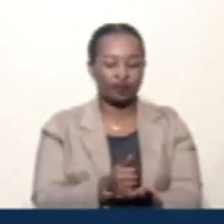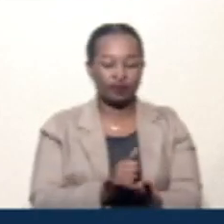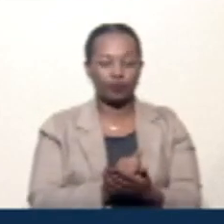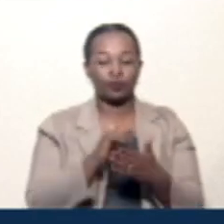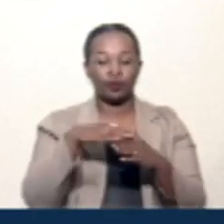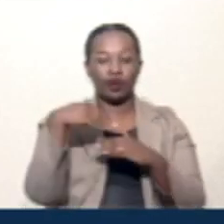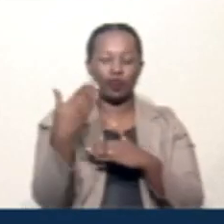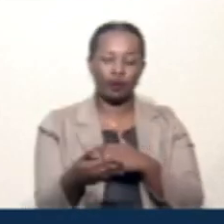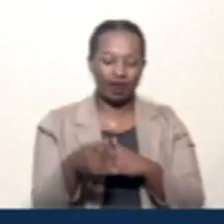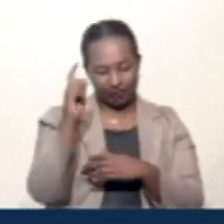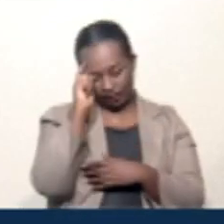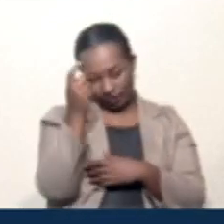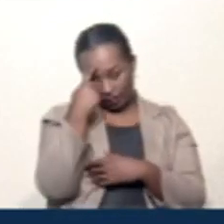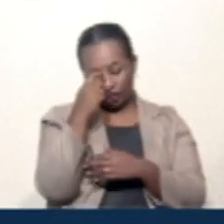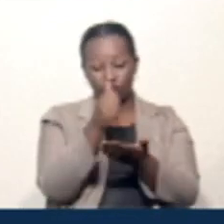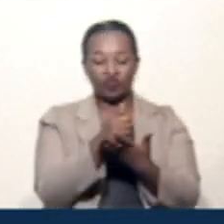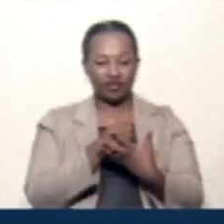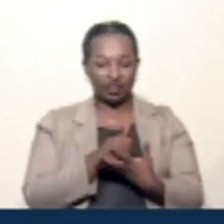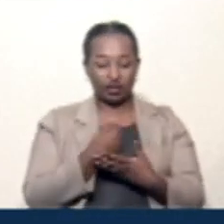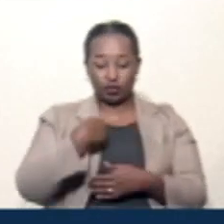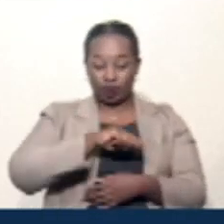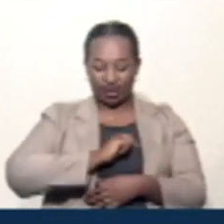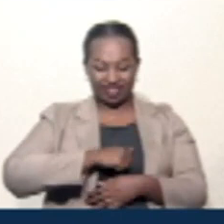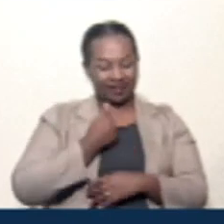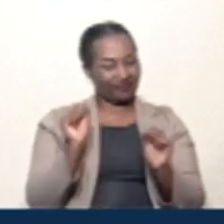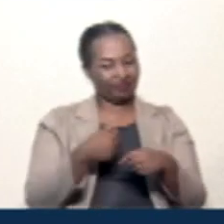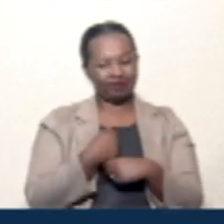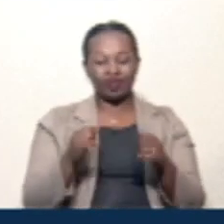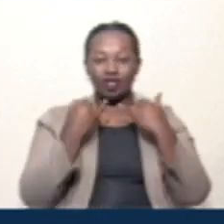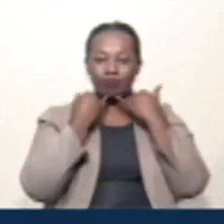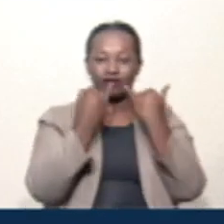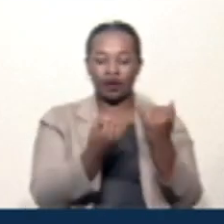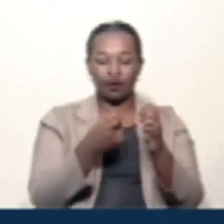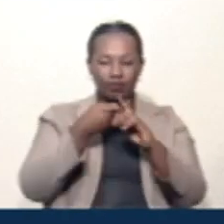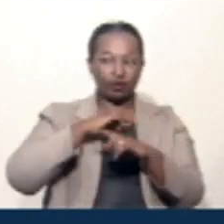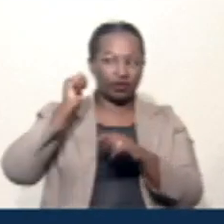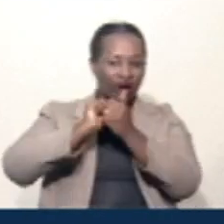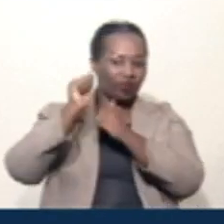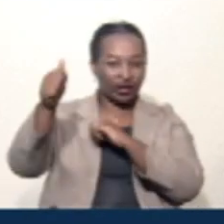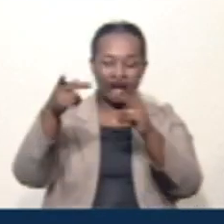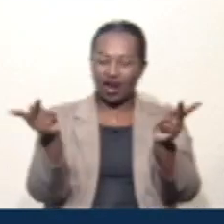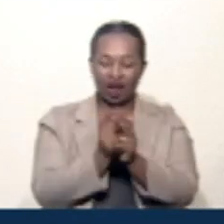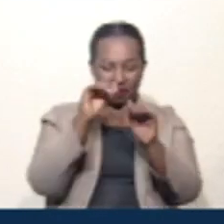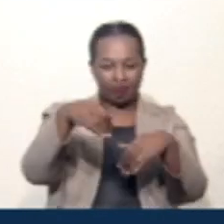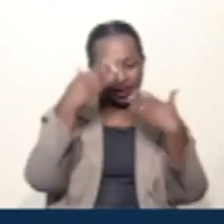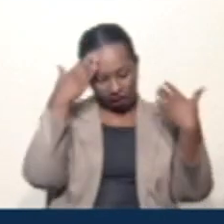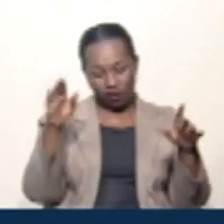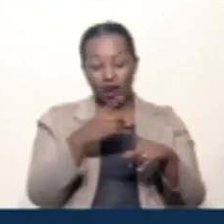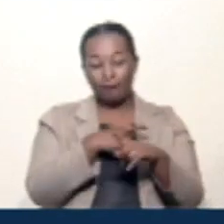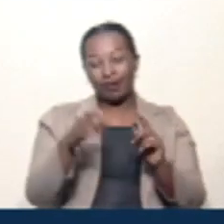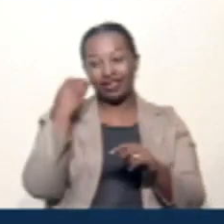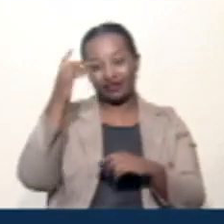ngo leta niyo yabidufasha, kuko twe ntabwo twabishobora. Batubwira ko bituruka kure naho bihingwa ntituhazi, ariko wenda nka leta ikoze